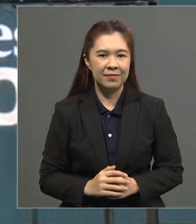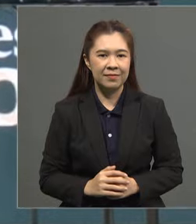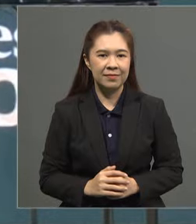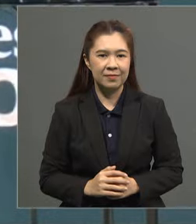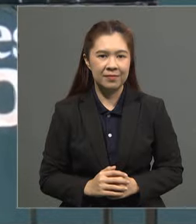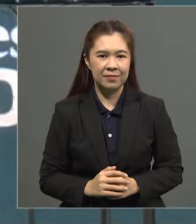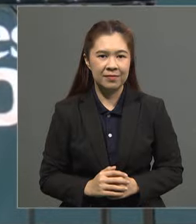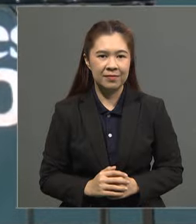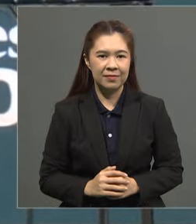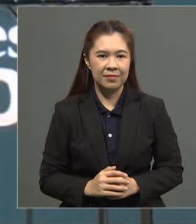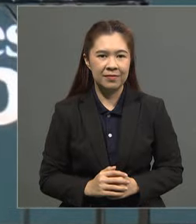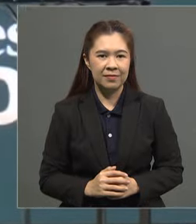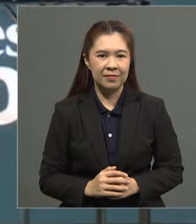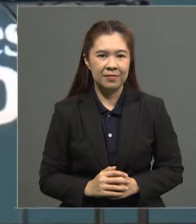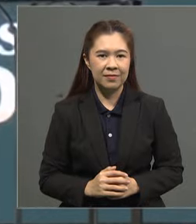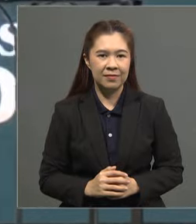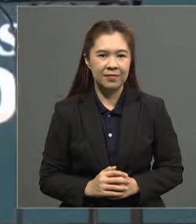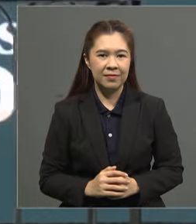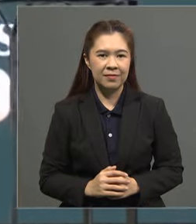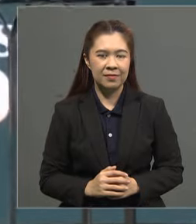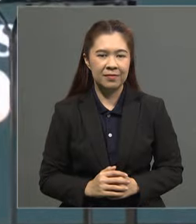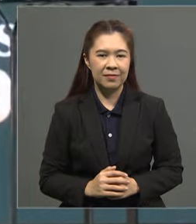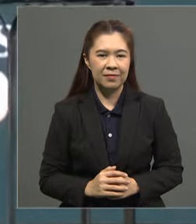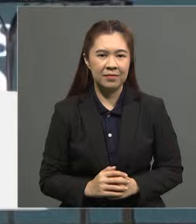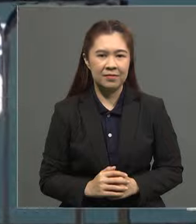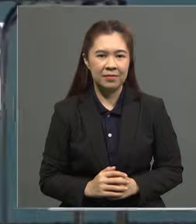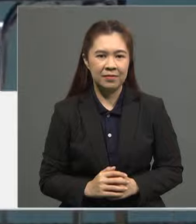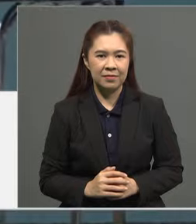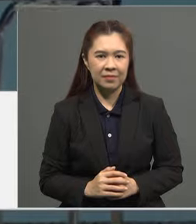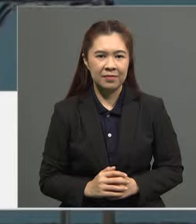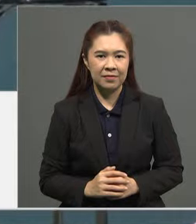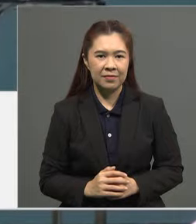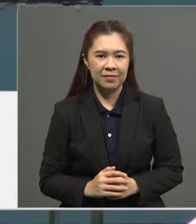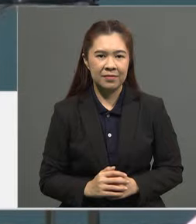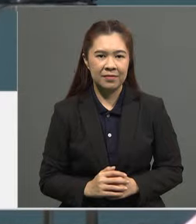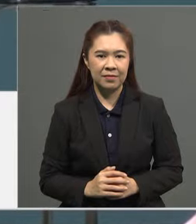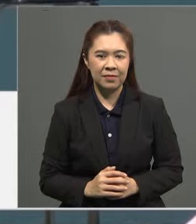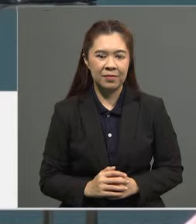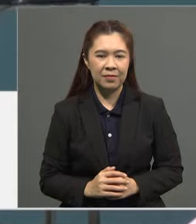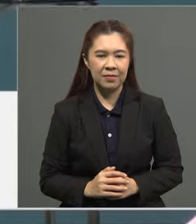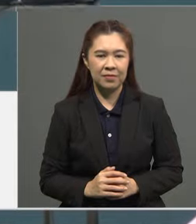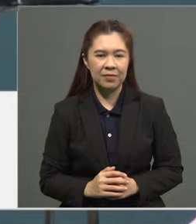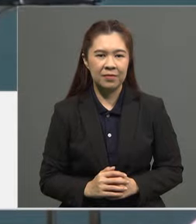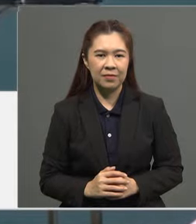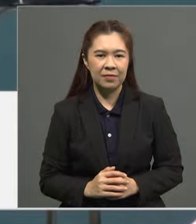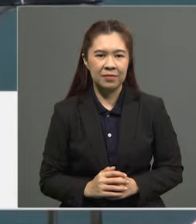You carry the policy or not something like that but luckily that we are from the same party so and we're very close